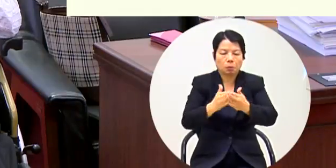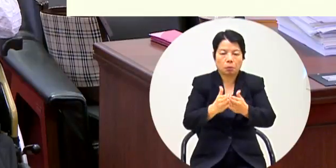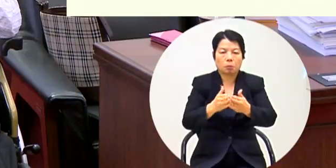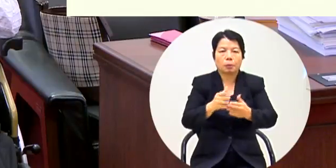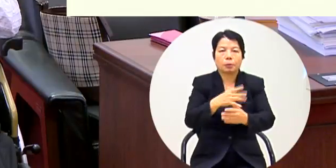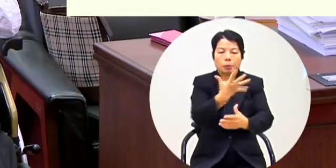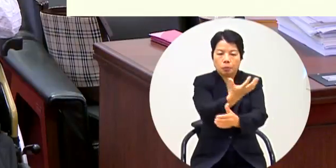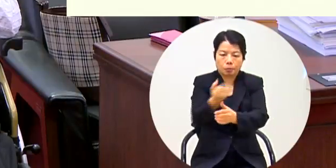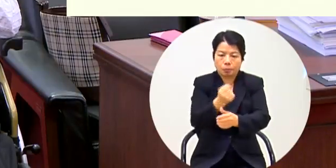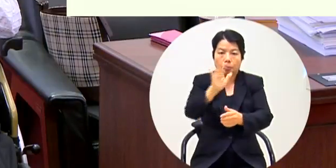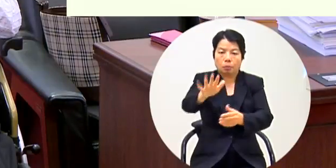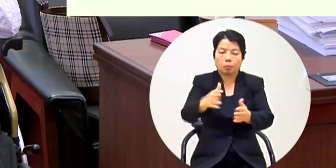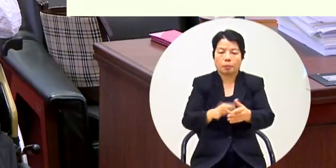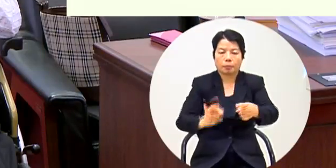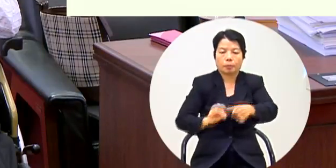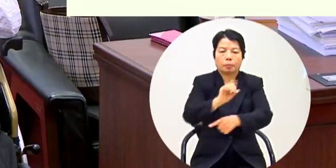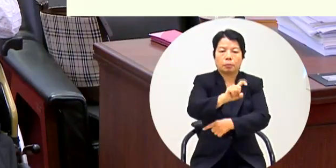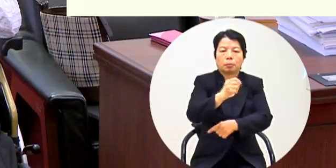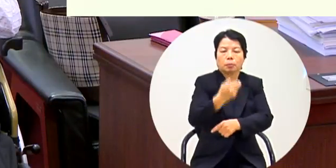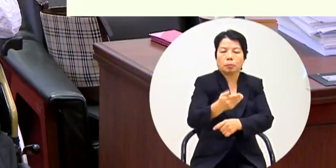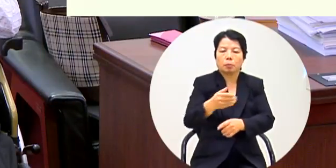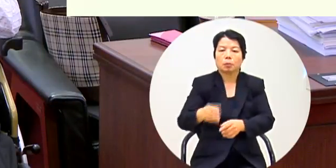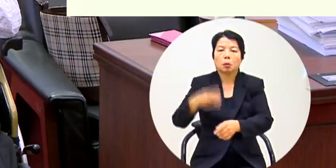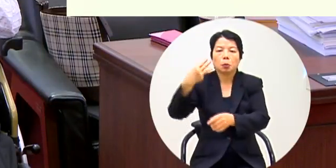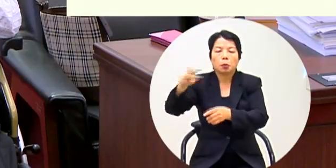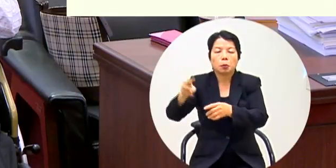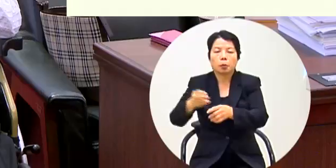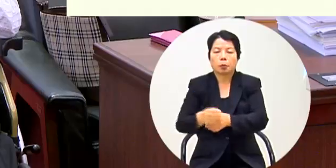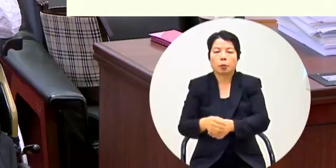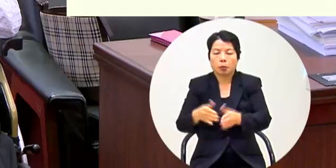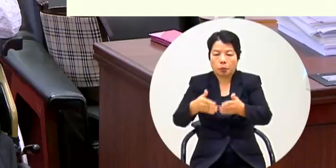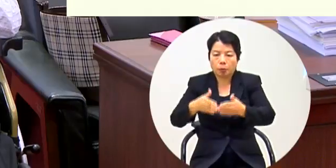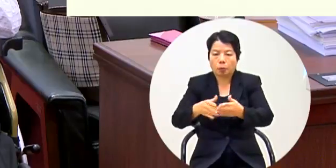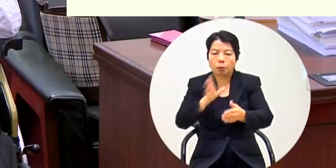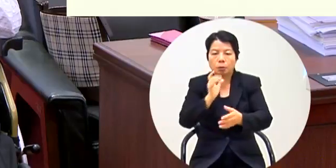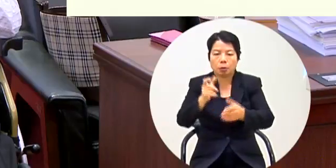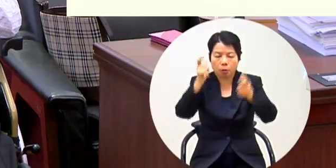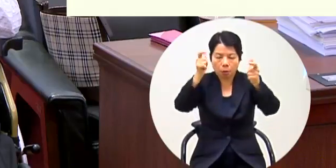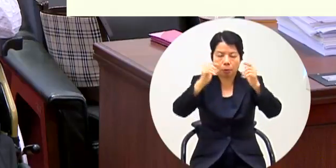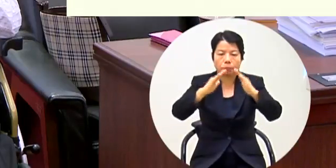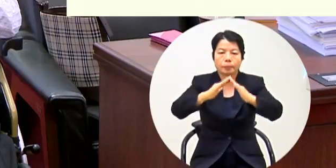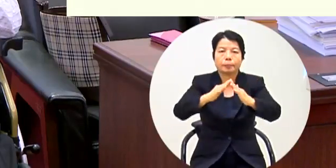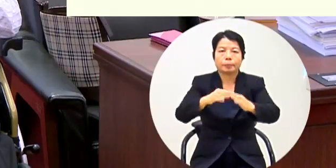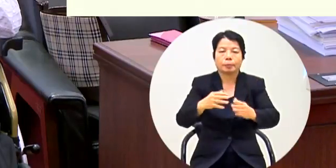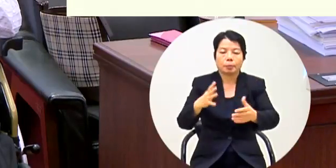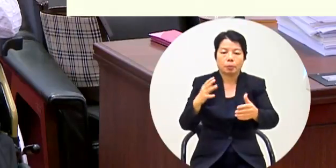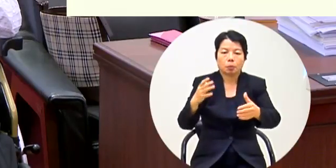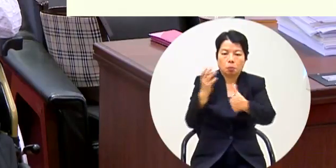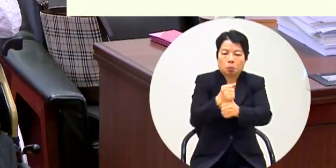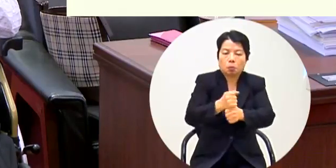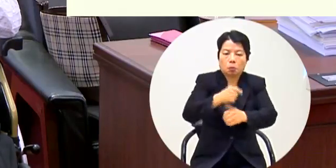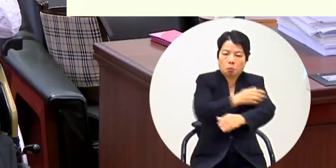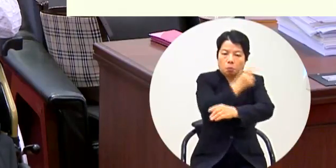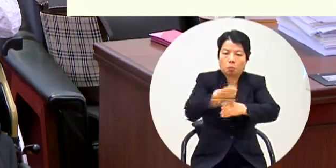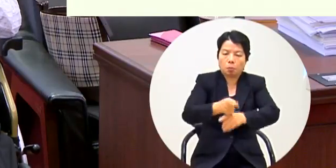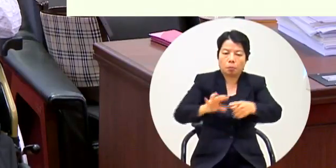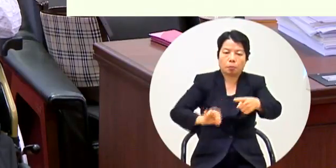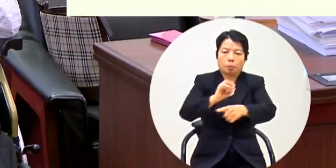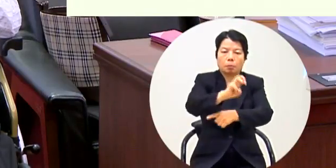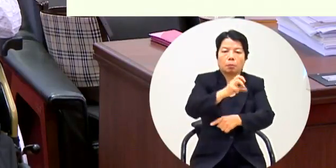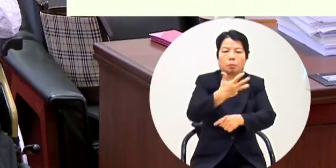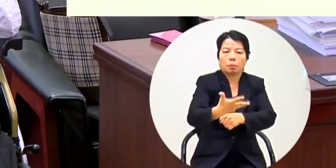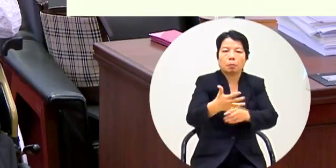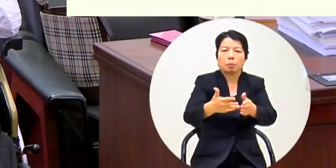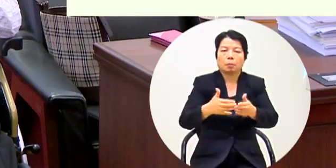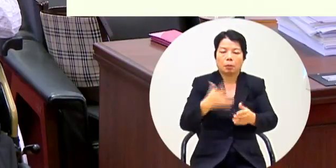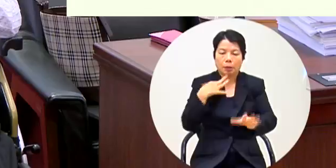呢是占了高雄市列管固定污染源排放的总量的38%，那它排放的氮氧化物呢也是